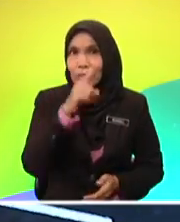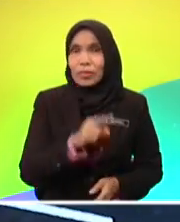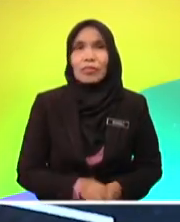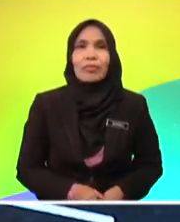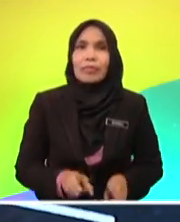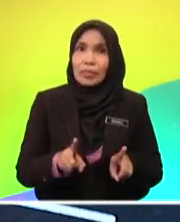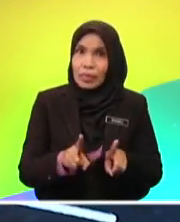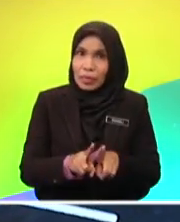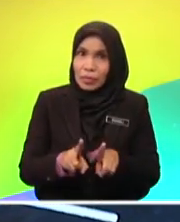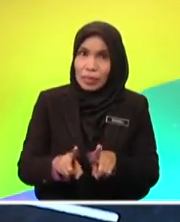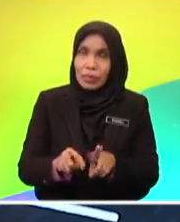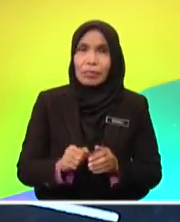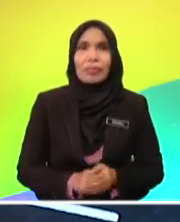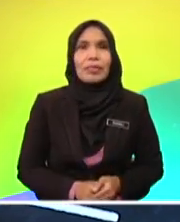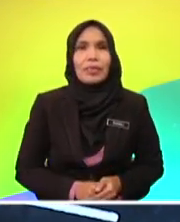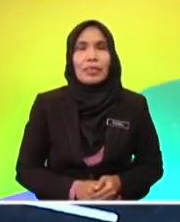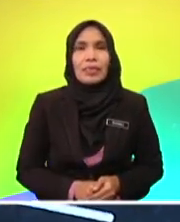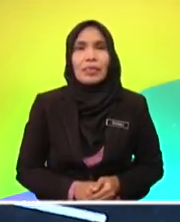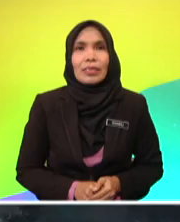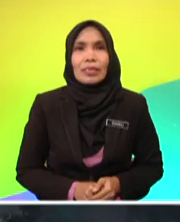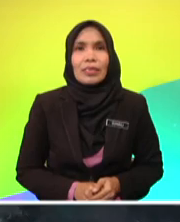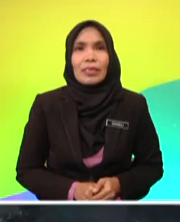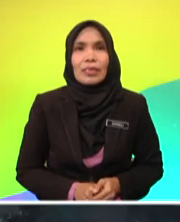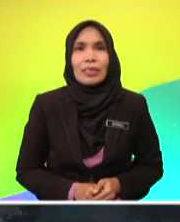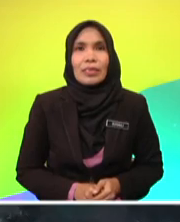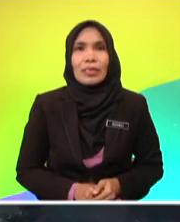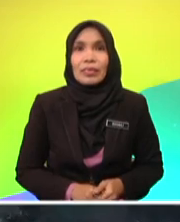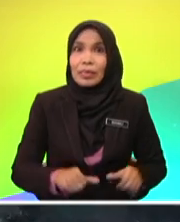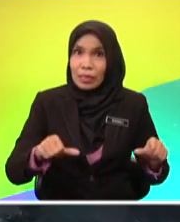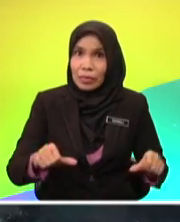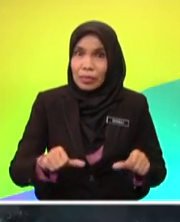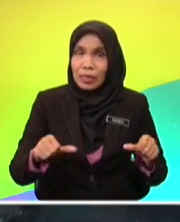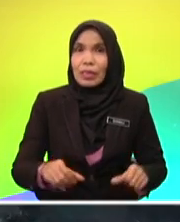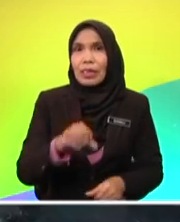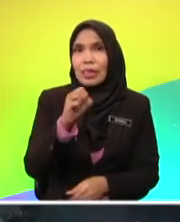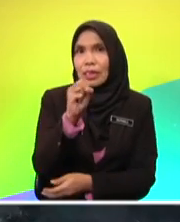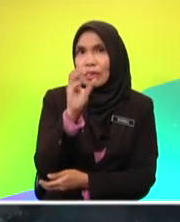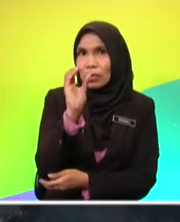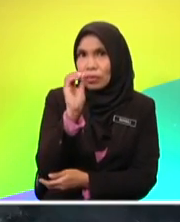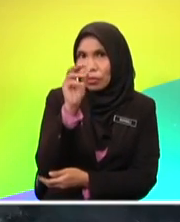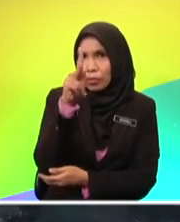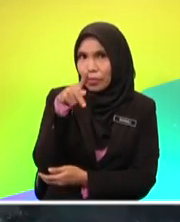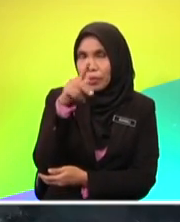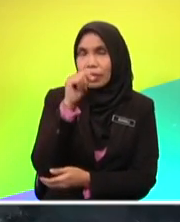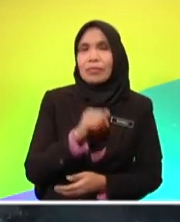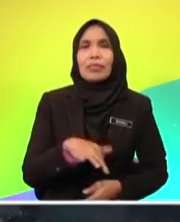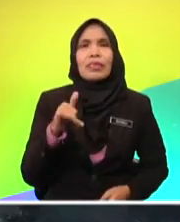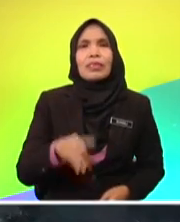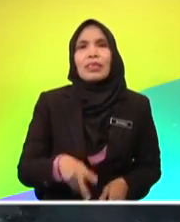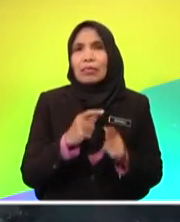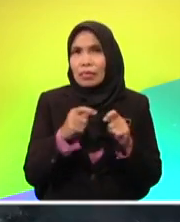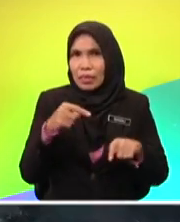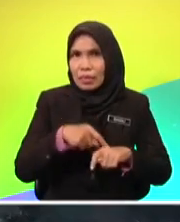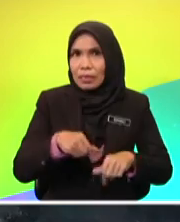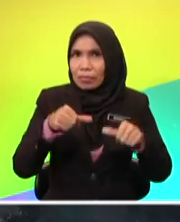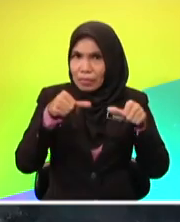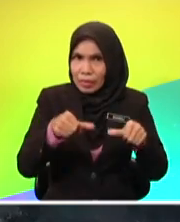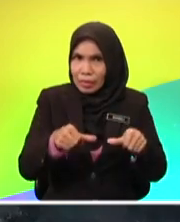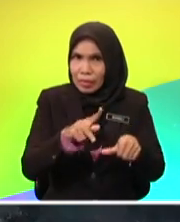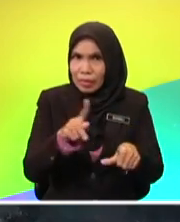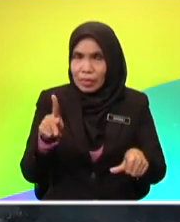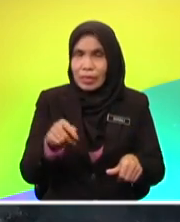kita mengamalkan SOP yang sudah pun ditetapkan. Dan pastinya sebagai langkah penjagaan